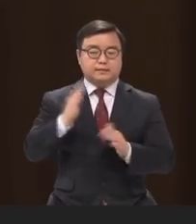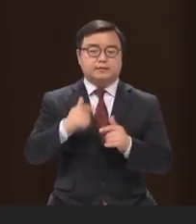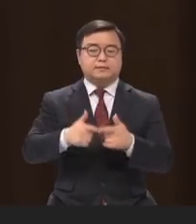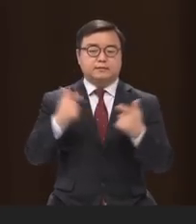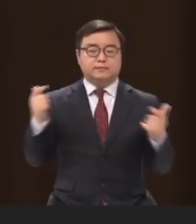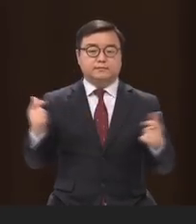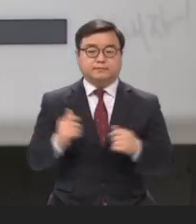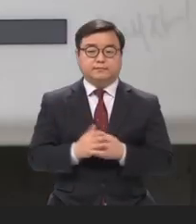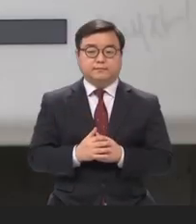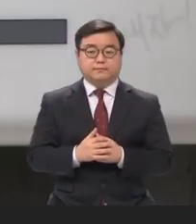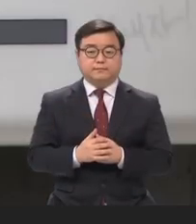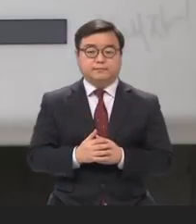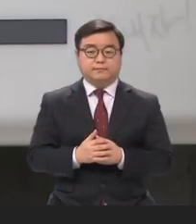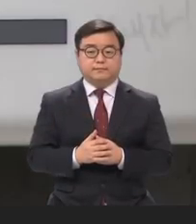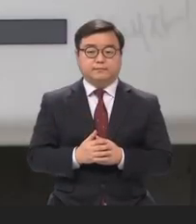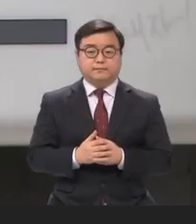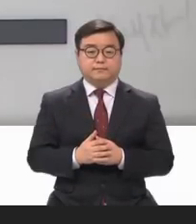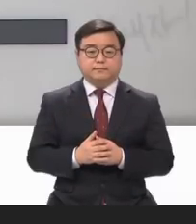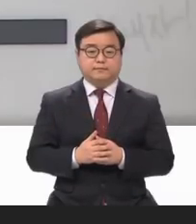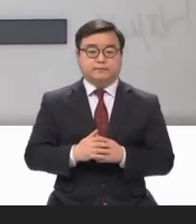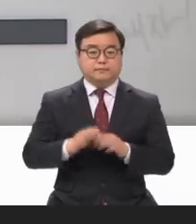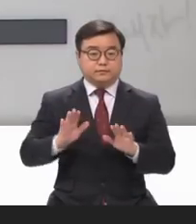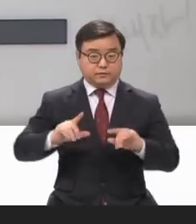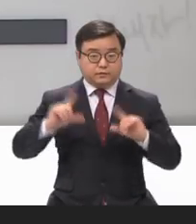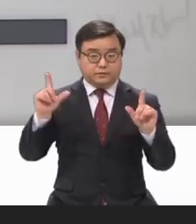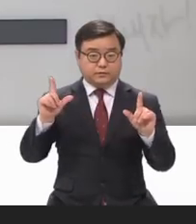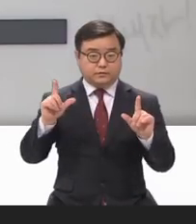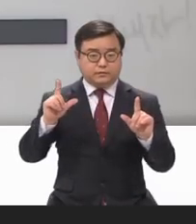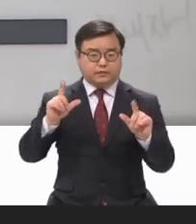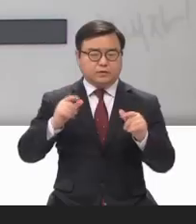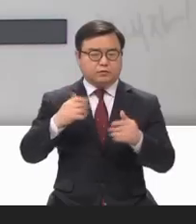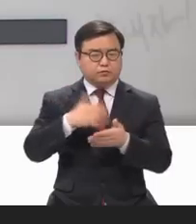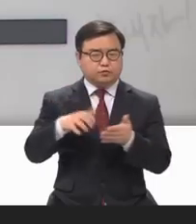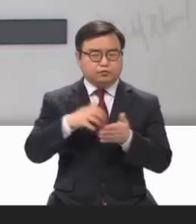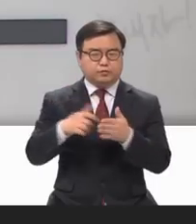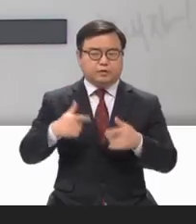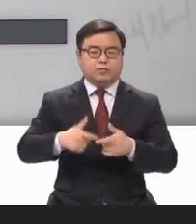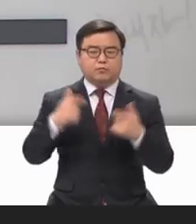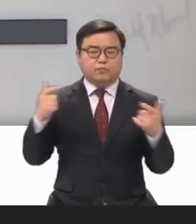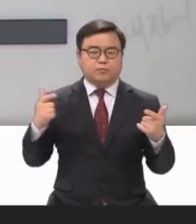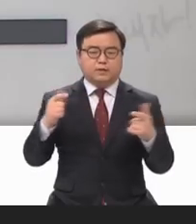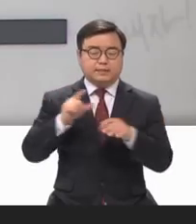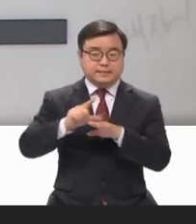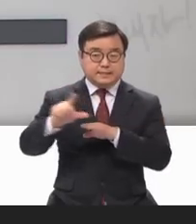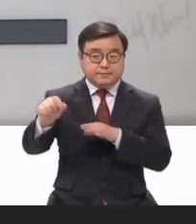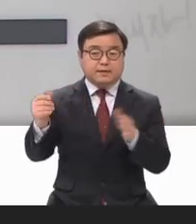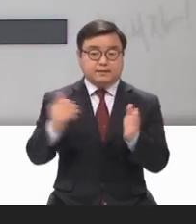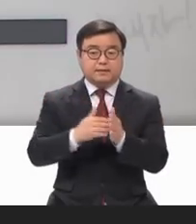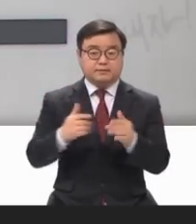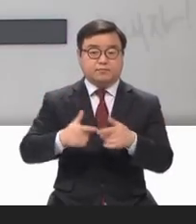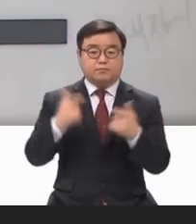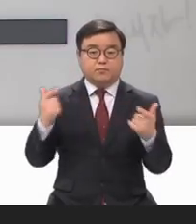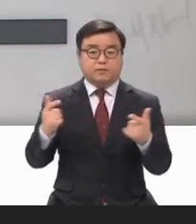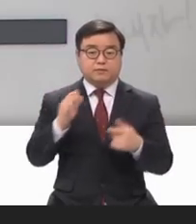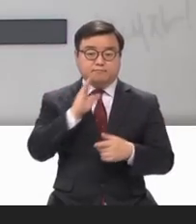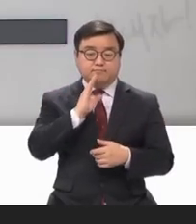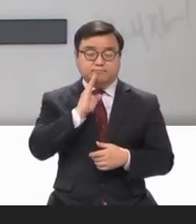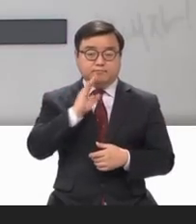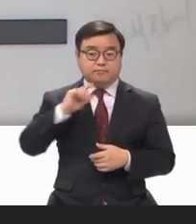때문입니다. 네, 올해는 좀 많이 학생을 했죠. 지방관리에서. 남래도